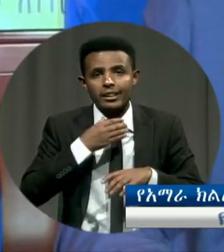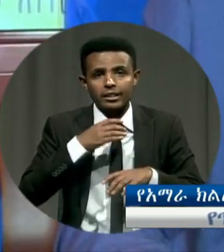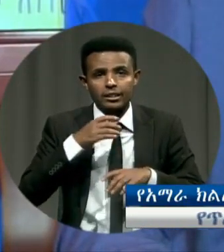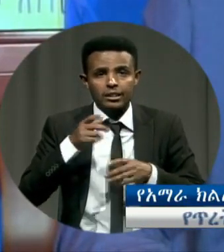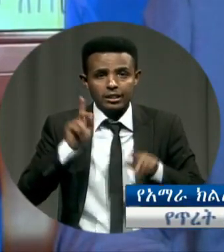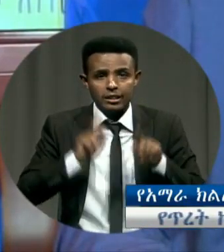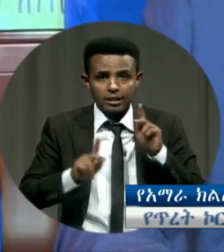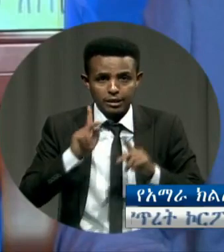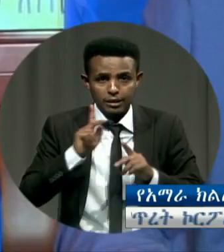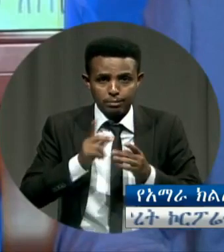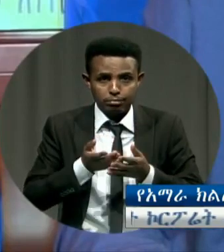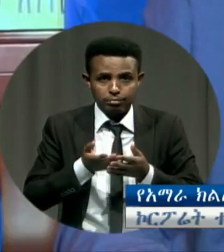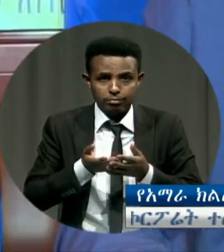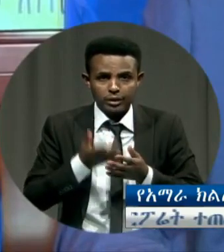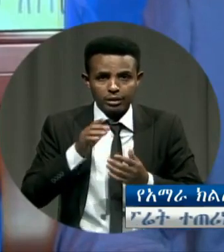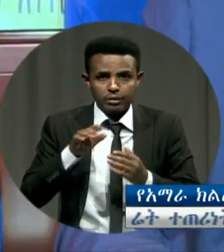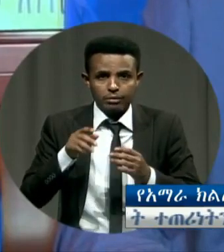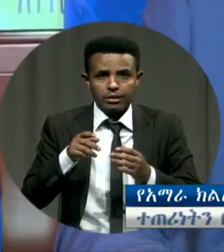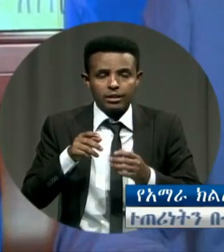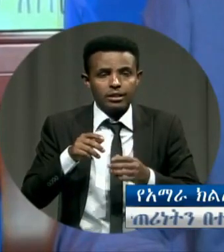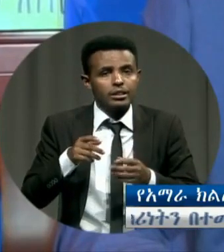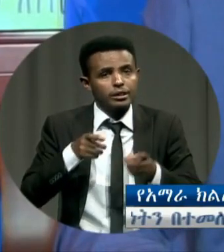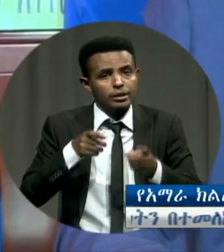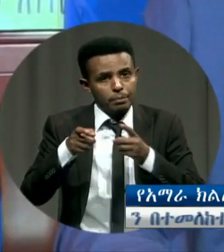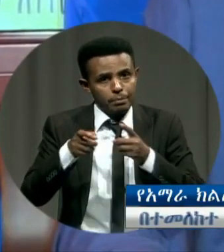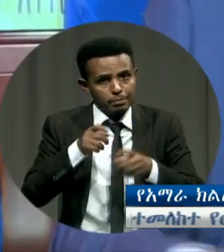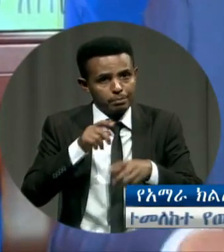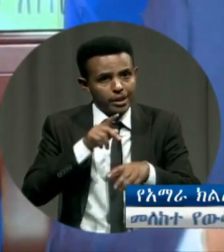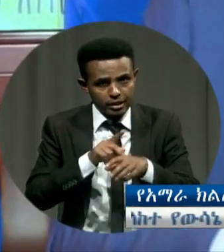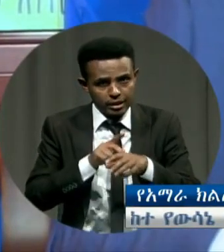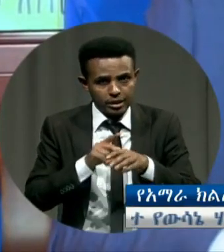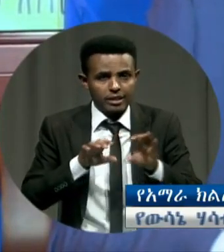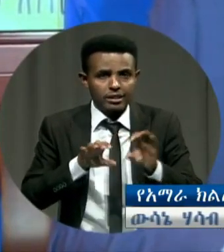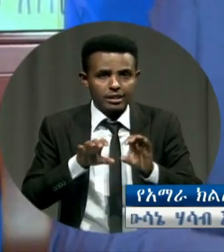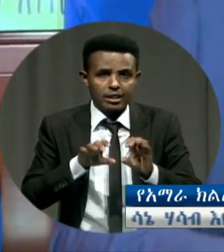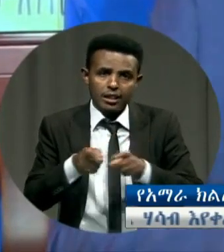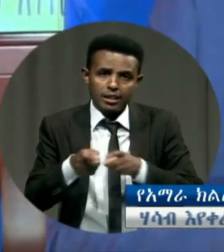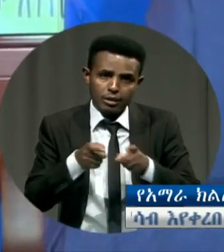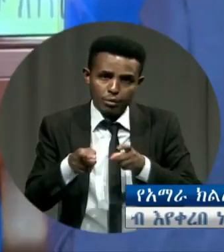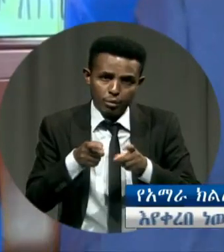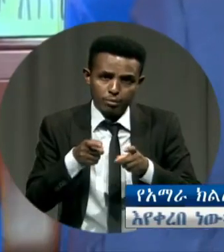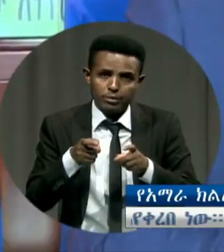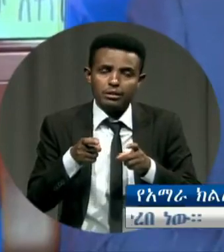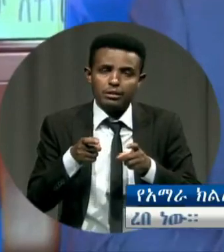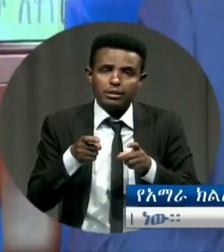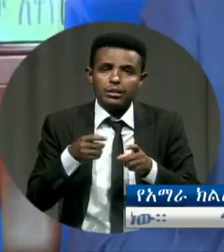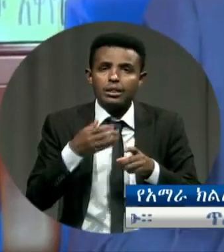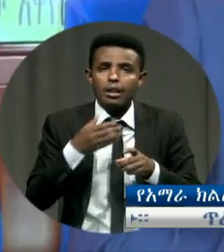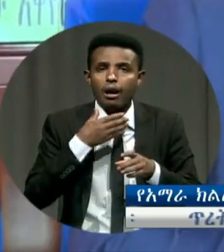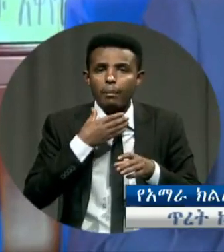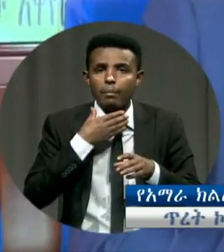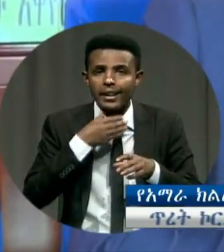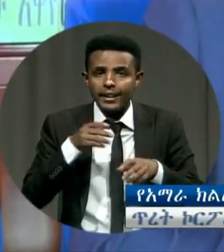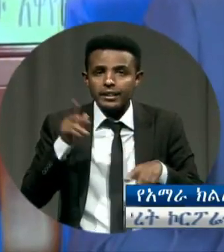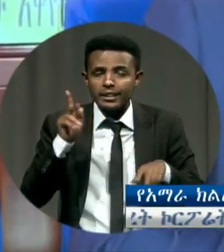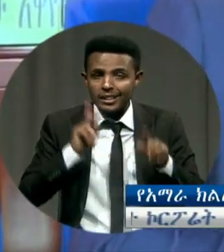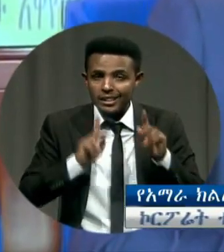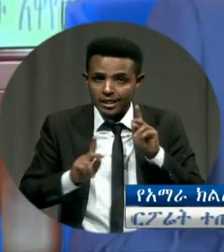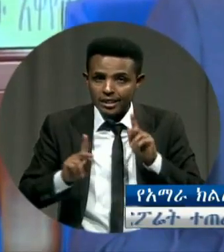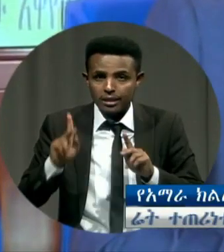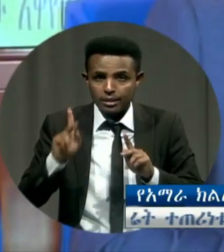የአማራ ህዝብ የመረጠው ገዢ ፓርቲ ሁሉ ያስተዳድረዋል ብዬ ነው የማምነው የአማራ ህዝብ ያስተዳድር የአማራ ህዝብ ፈቃድ የሰጠው አካል